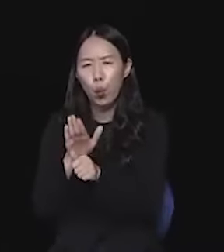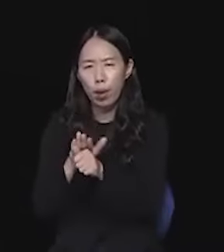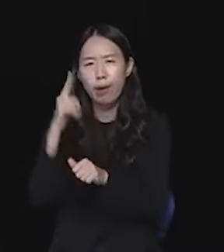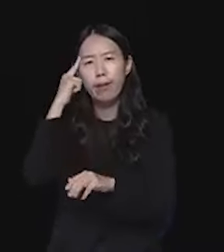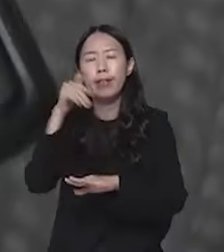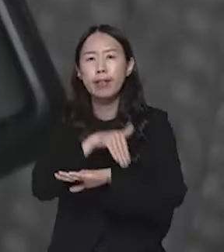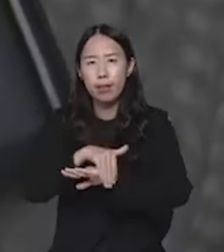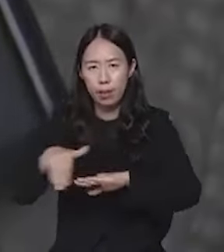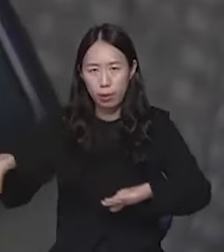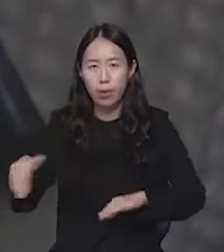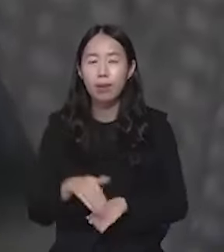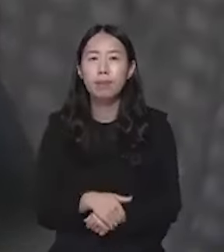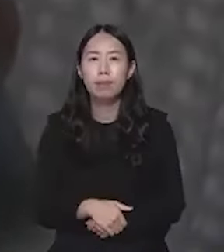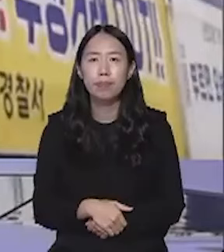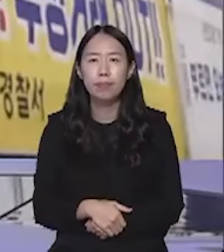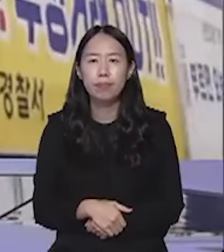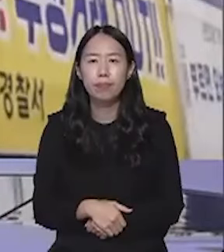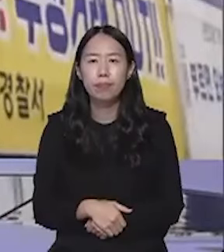계획입니다.